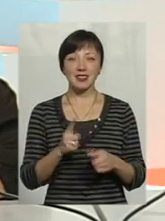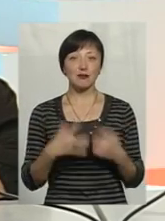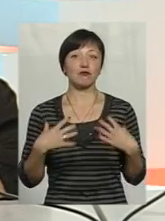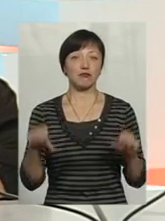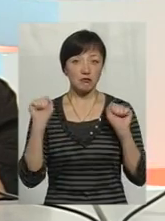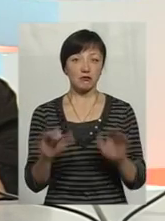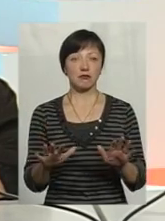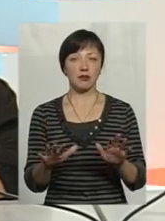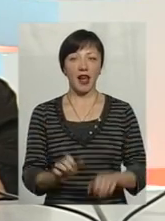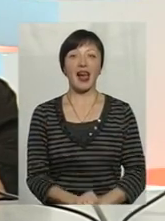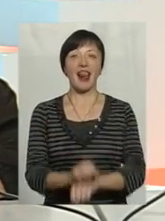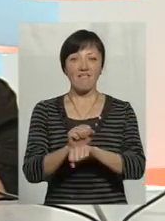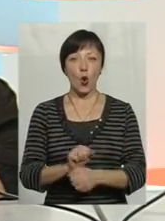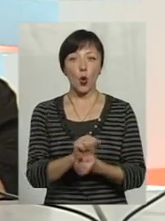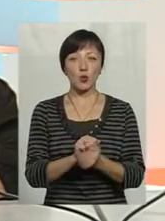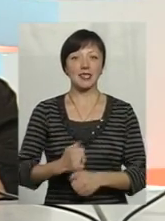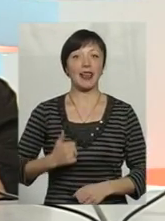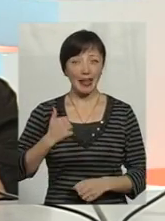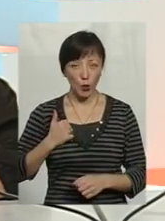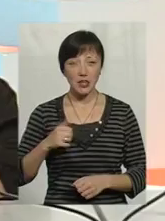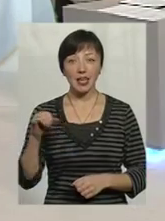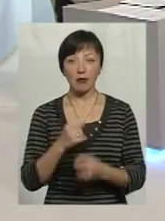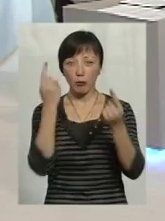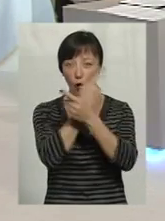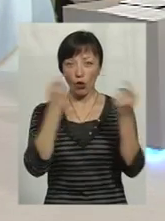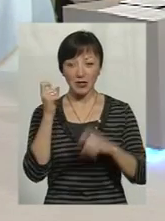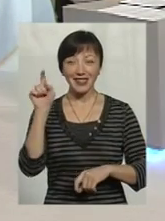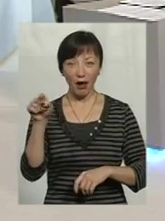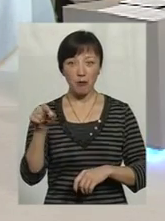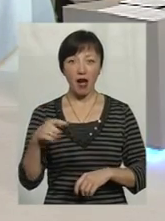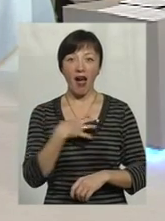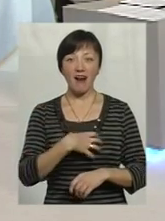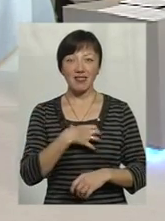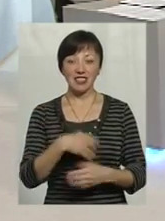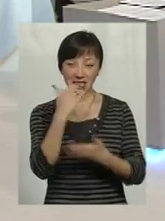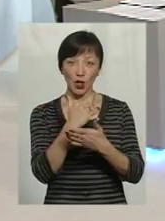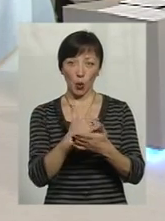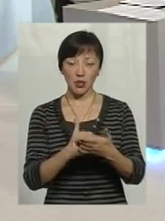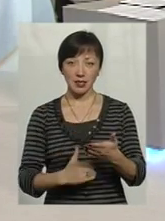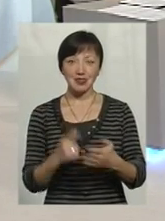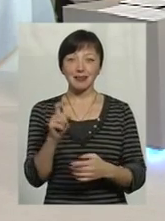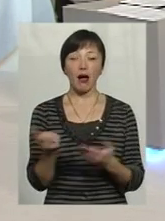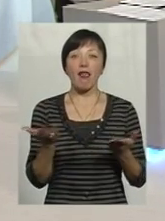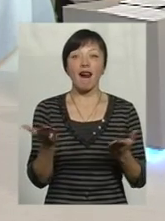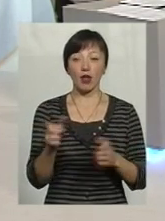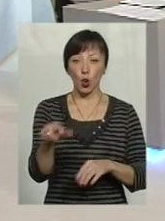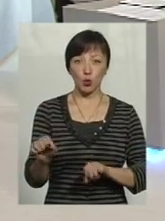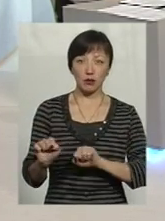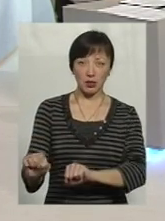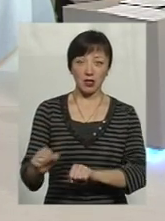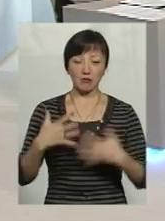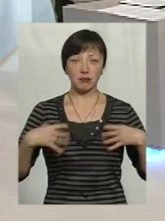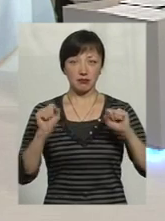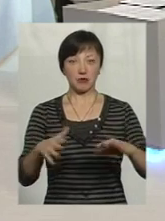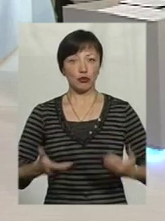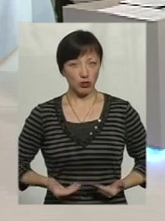жертви Революції Гідності і проголошені там цінності, справді проголошені цінності, за які люди віддавали своє